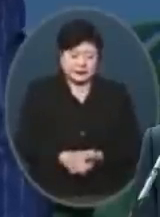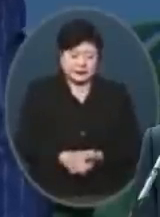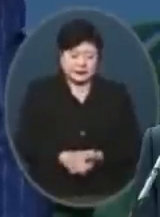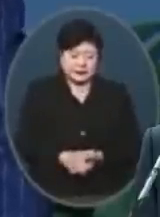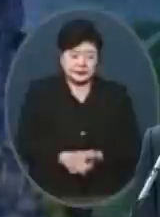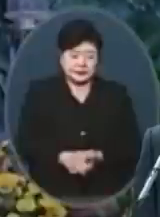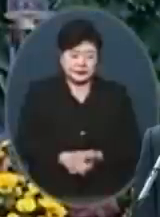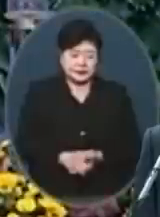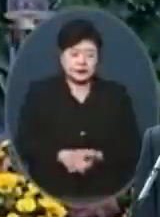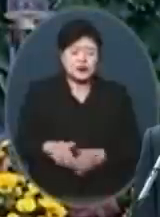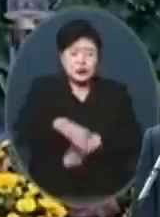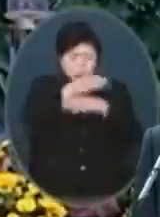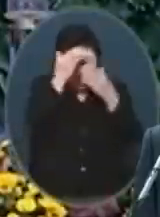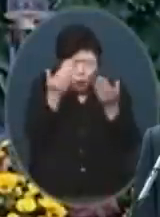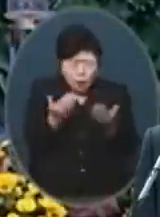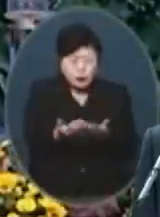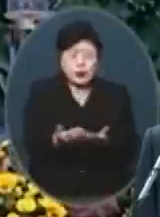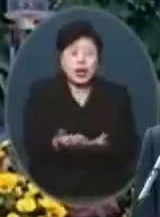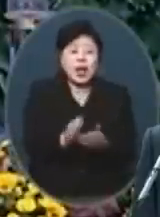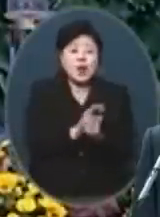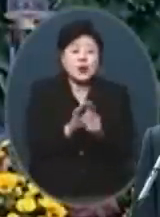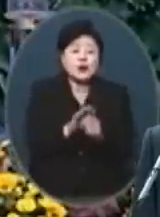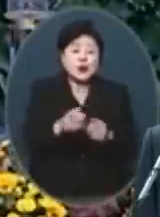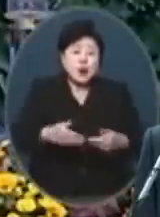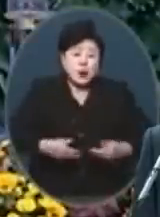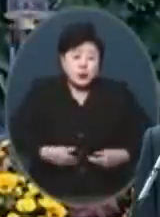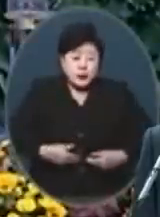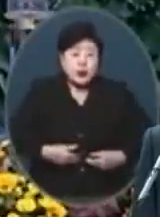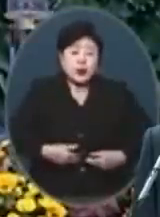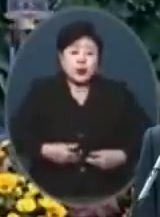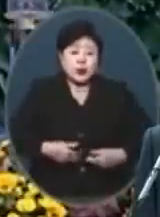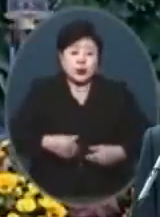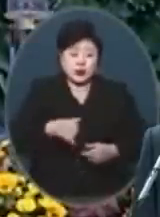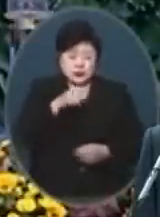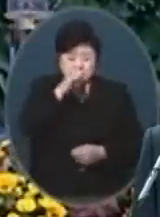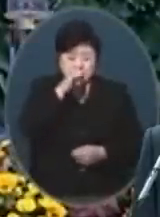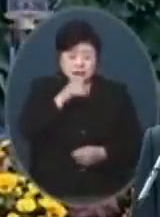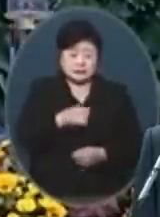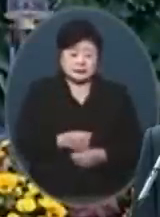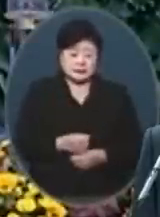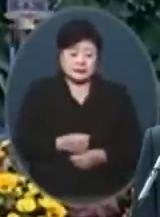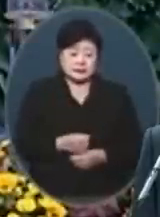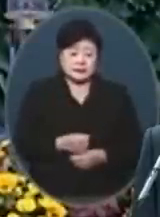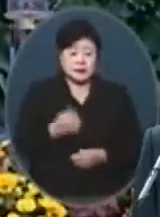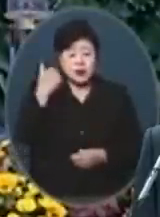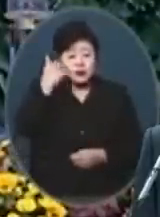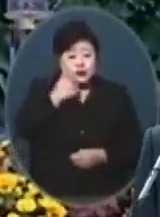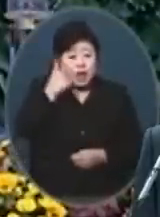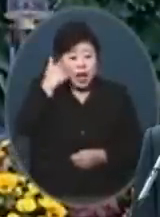이렇게 너나 할 것 없이 모두가 위로를 필요로 하는데 그렇다면 누가